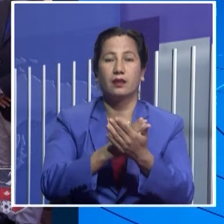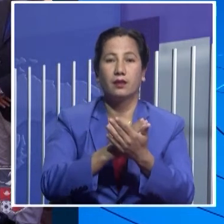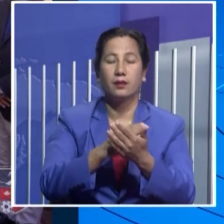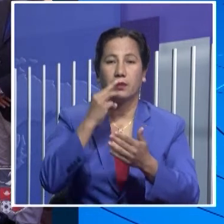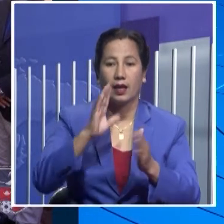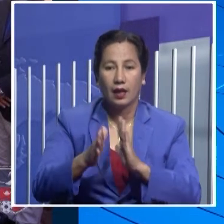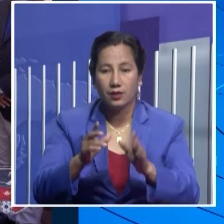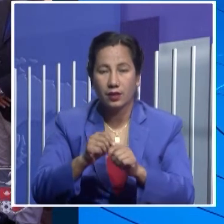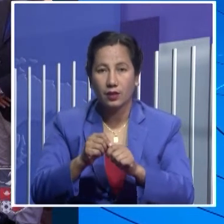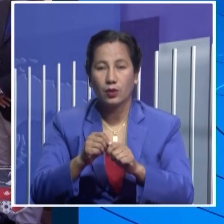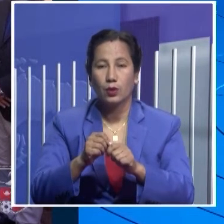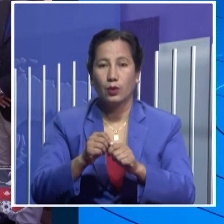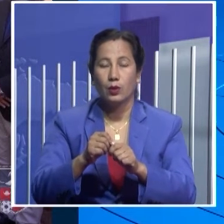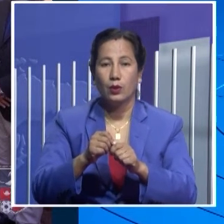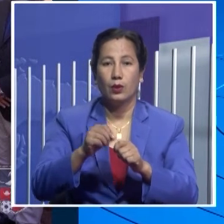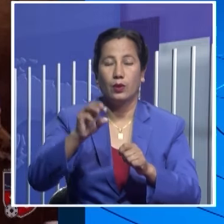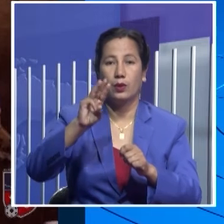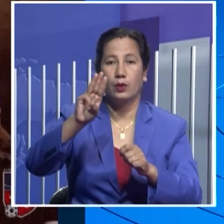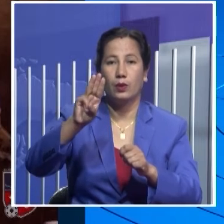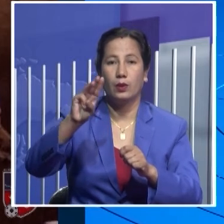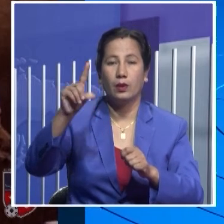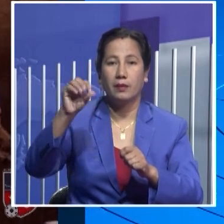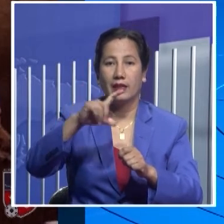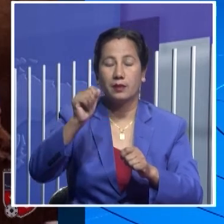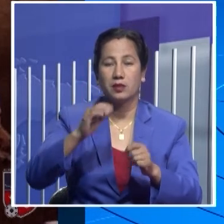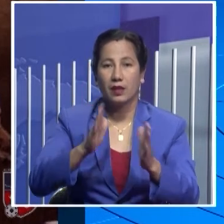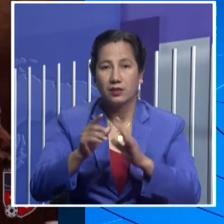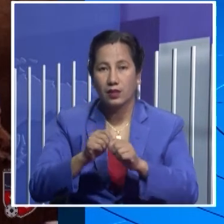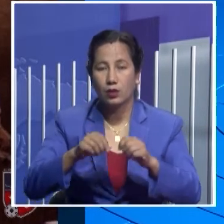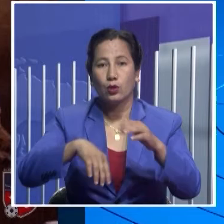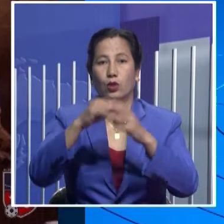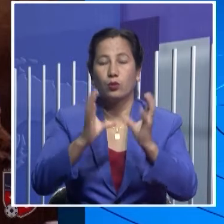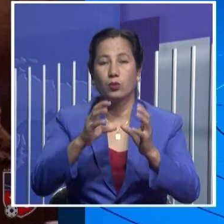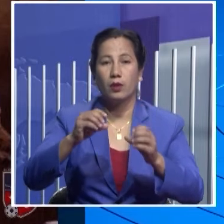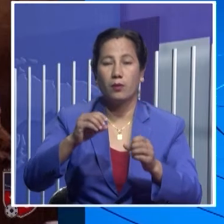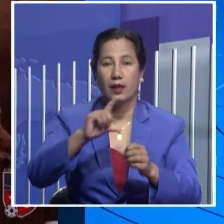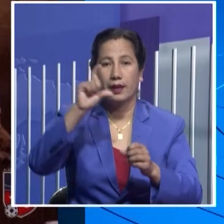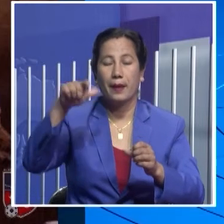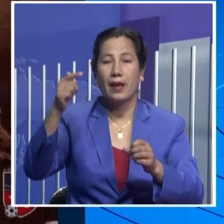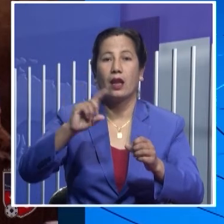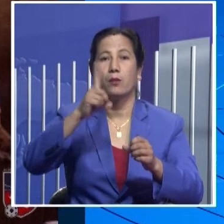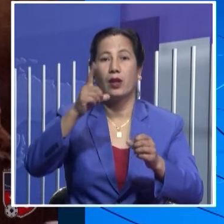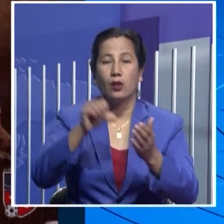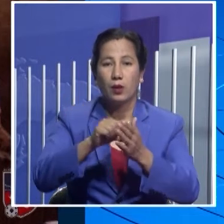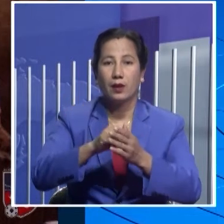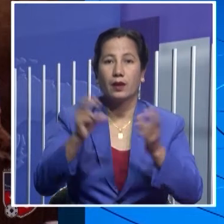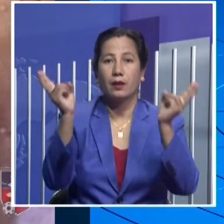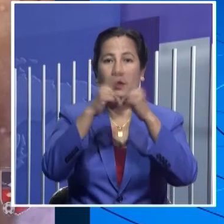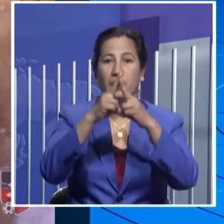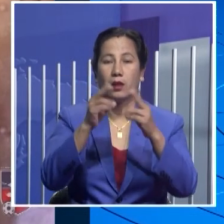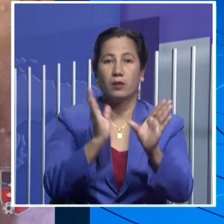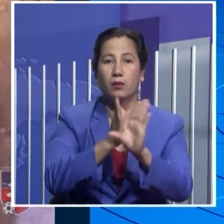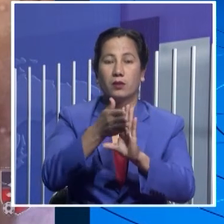सम्मान कार्यक्रम आयोजना गरेको हो। मालदिप्समा आयोजना भएको साफ च्याम्पियनसिप फुटबलमा नेपाल पहिलोपटक फाइनलमा प्रवेश गरेको थियो।